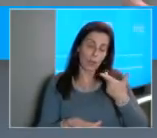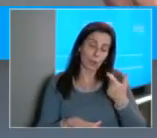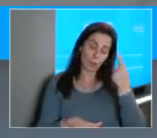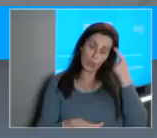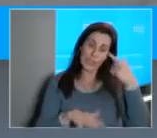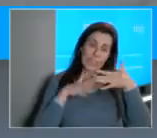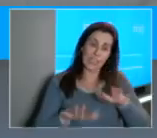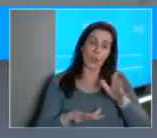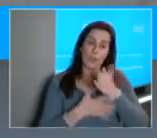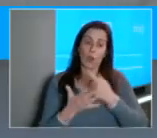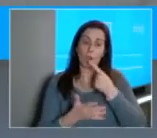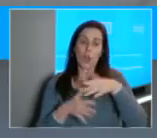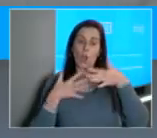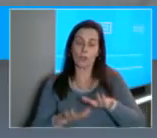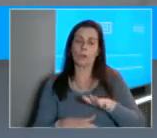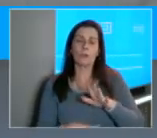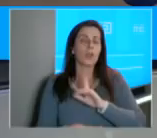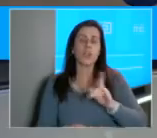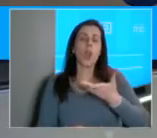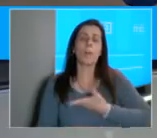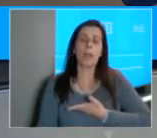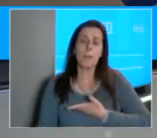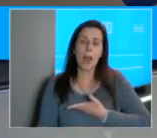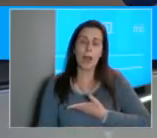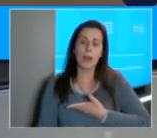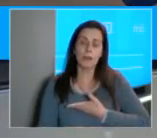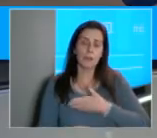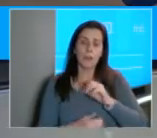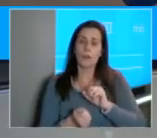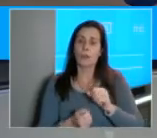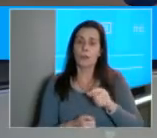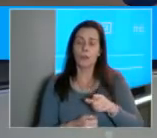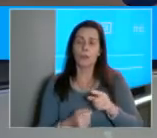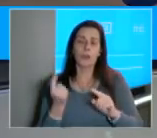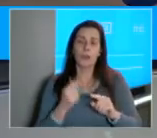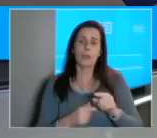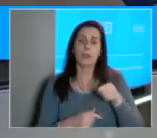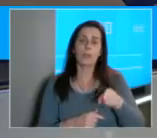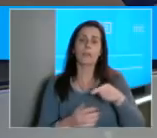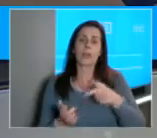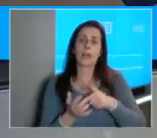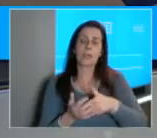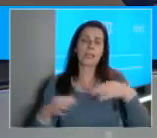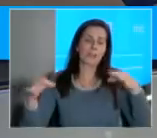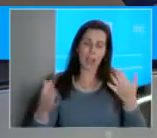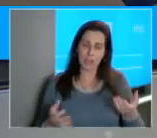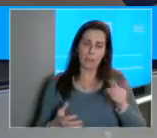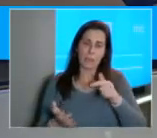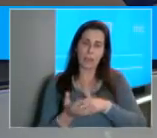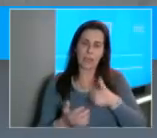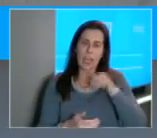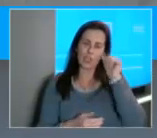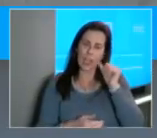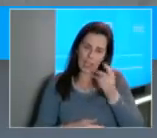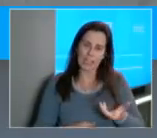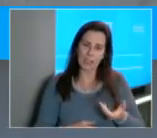כגזענות, וחלק לא. כן, אבל אי אפשר שלא כל פעם שלא מקבלים אותה לאיזושהי עבודה, או משהו אחר קורה, זה בגלל שאני ספרדיה, זה בגלל שאני